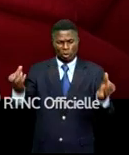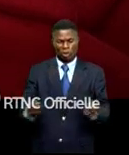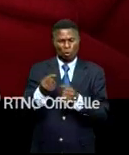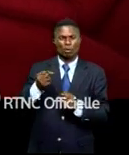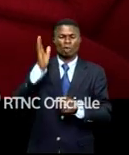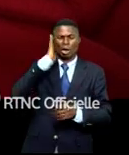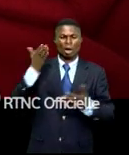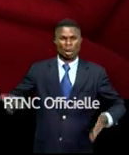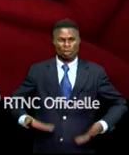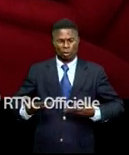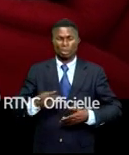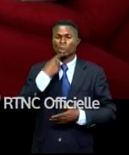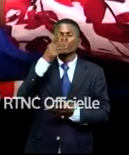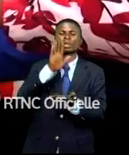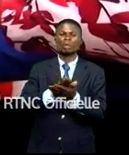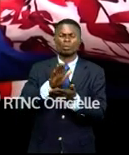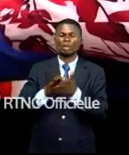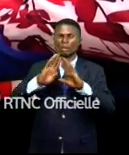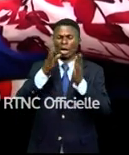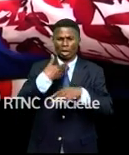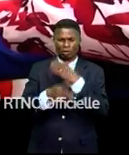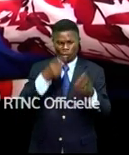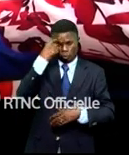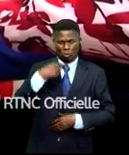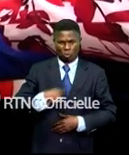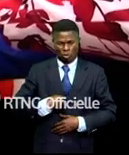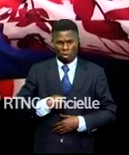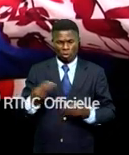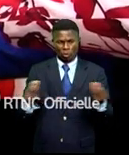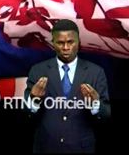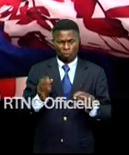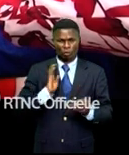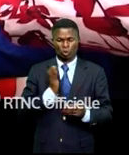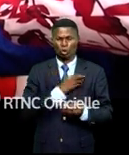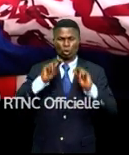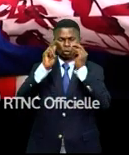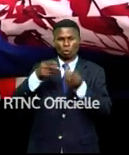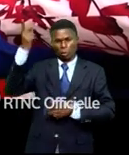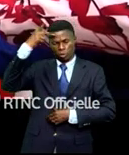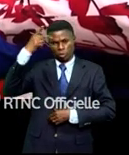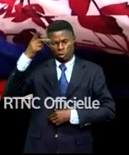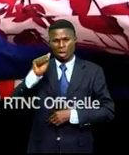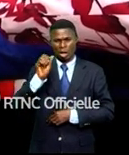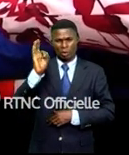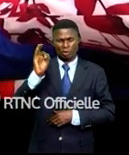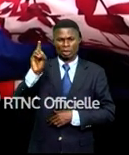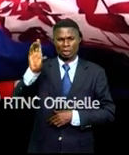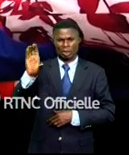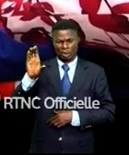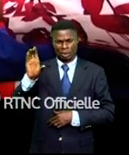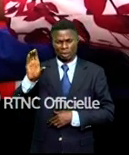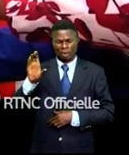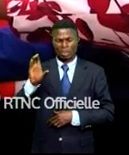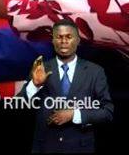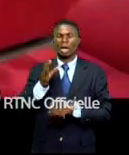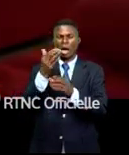bonheur. Le remercier pour tout ce qu'il a fait pour que notre regroupement AFDC allié puisse rentrer